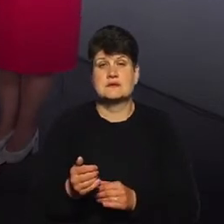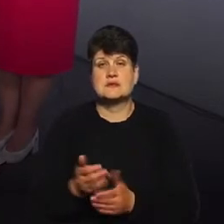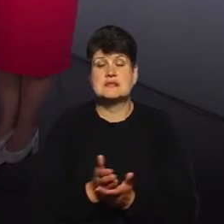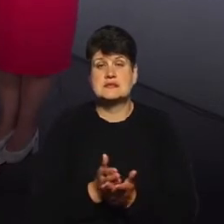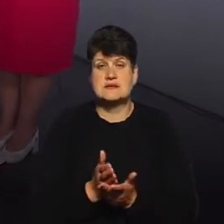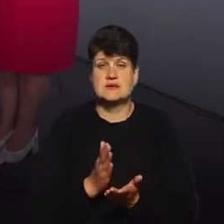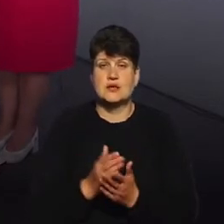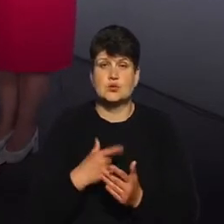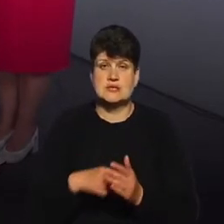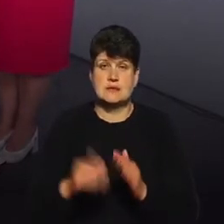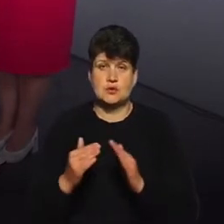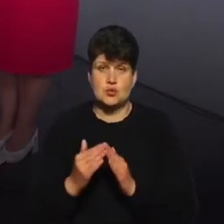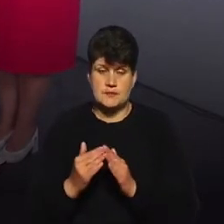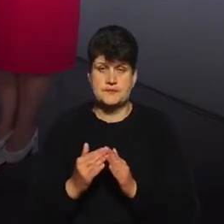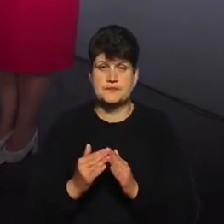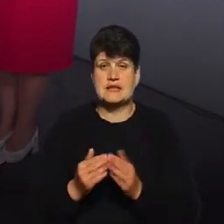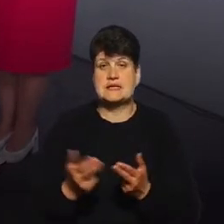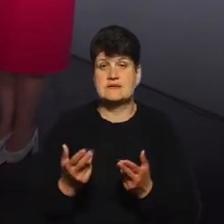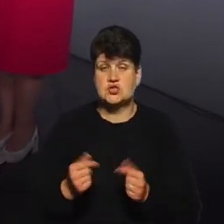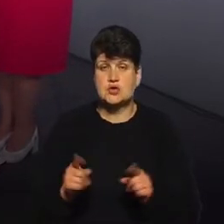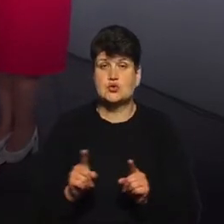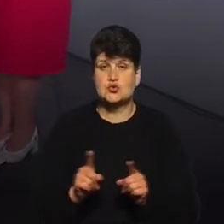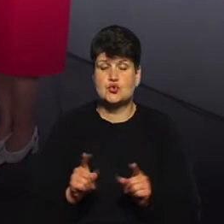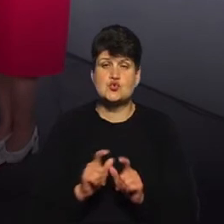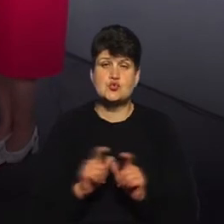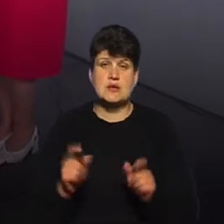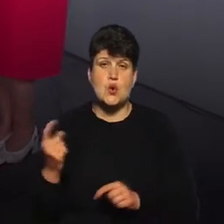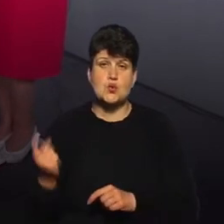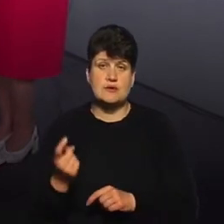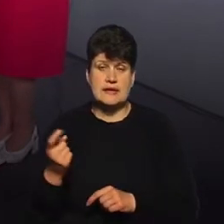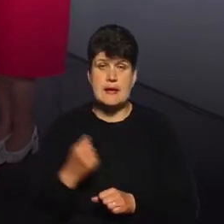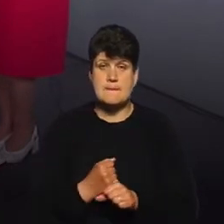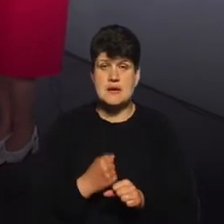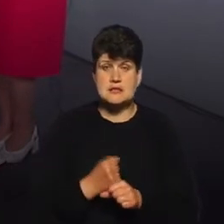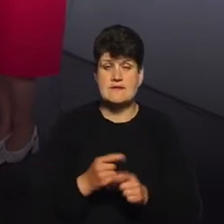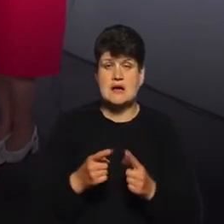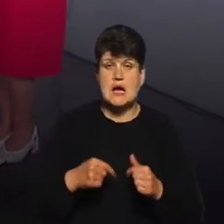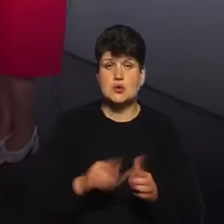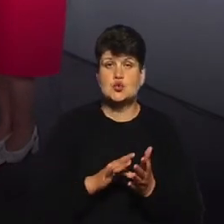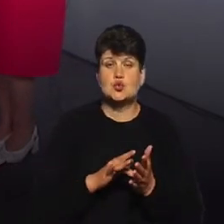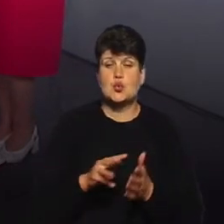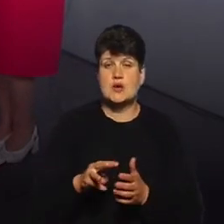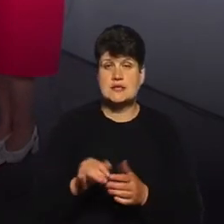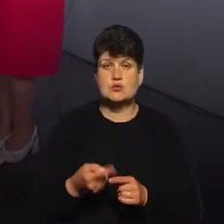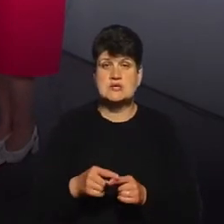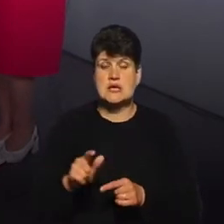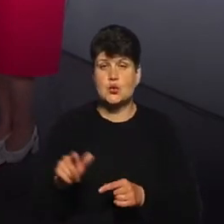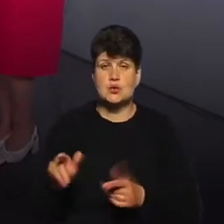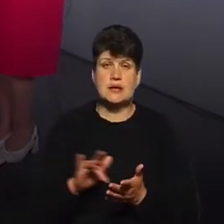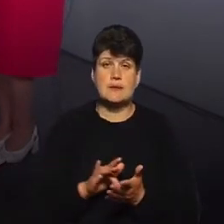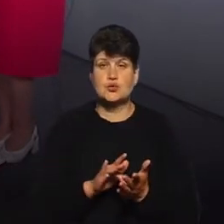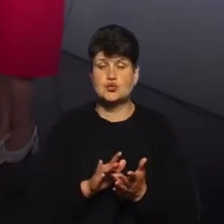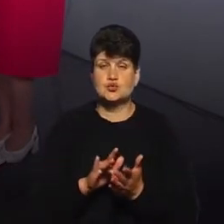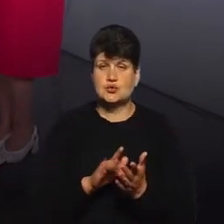що суб'єкти господарювання, які працюють в галузі туризму, це люди, які подорожують Європою, які бачать